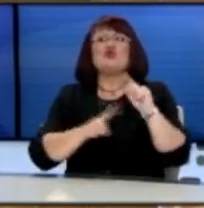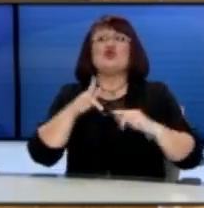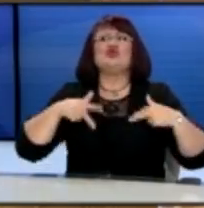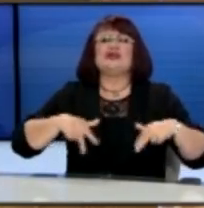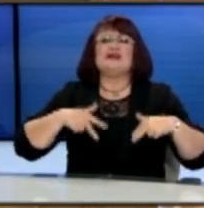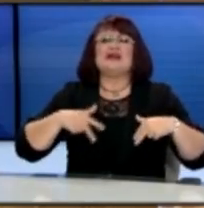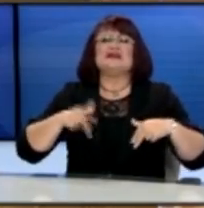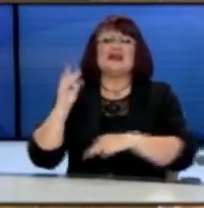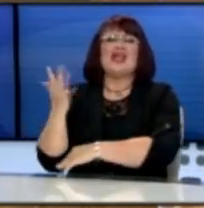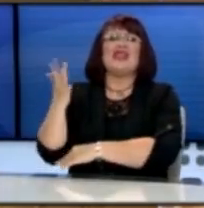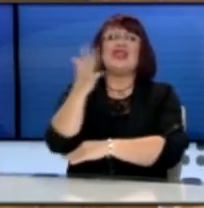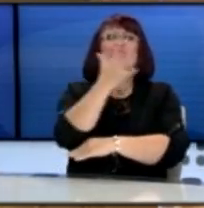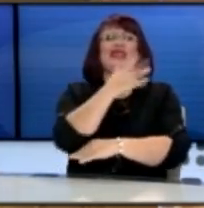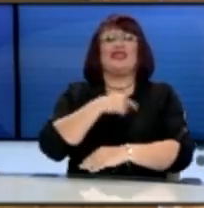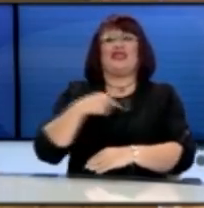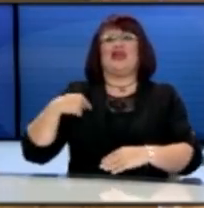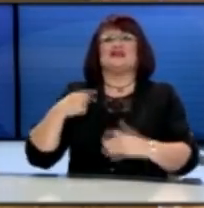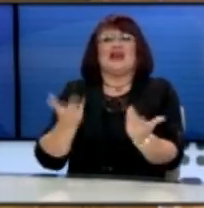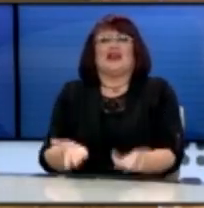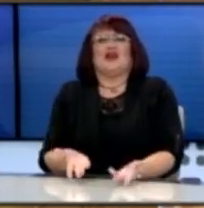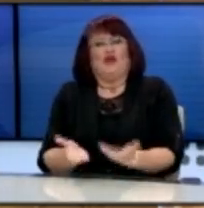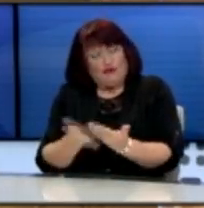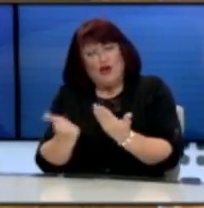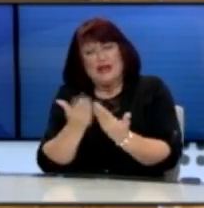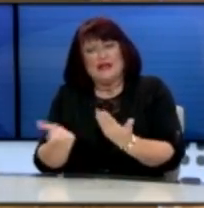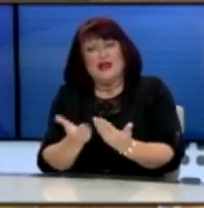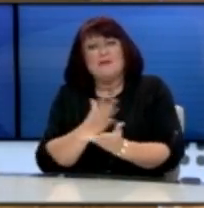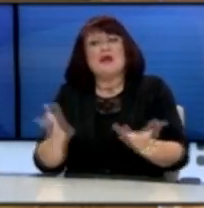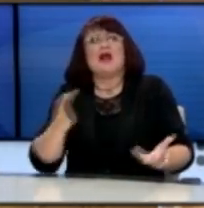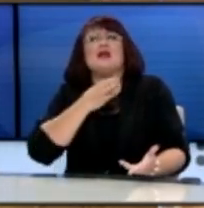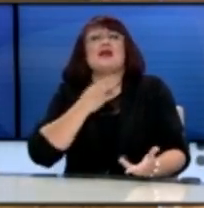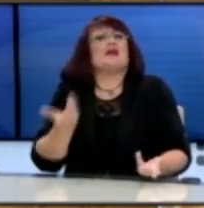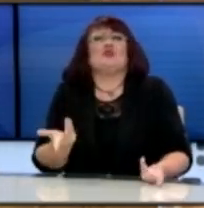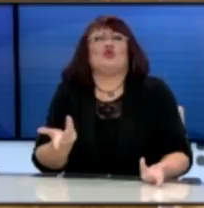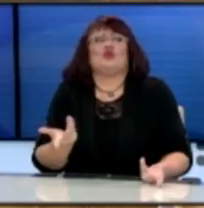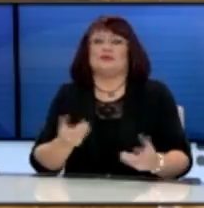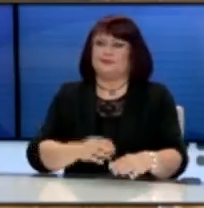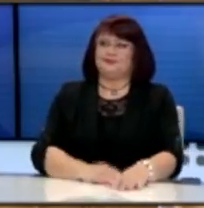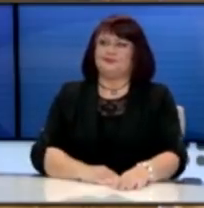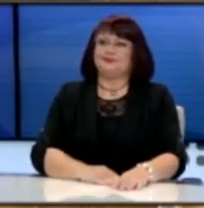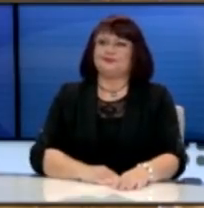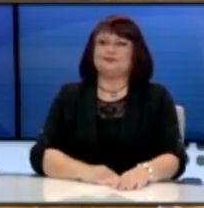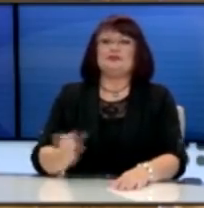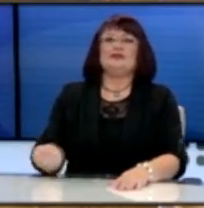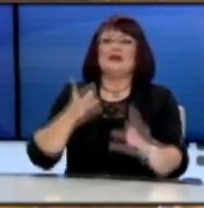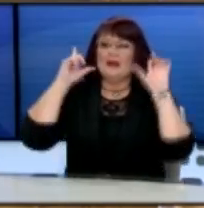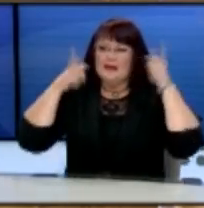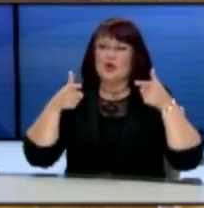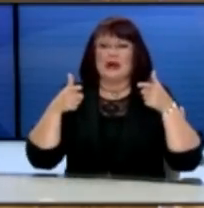τα δασαρχεία για να μπορούν να αντιμετωπίσουν τις τεράστιες ανάγκες της δασοπροστασίας? Η Νέα